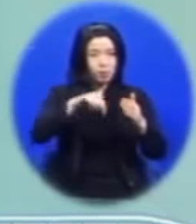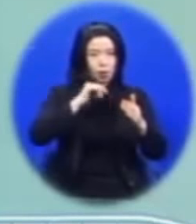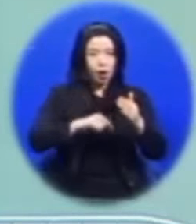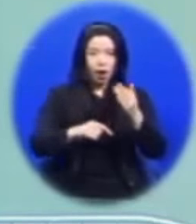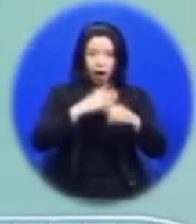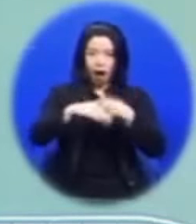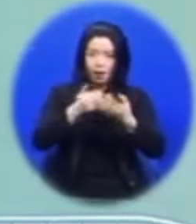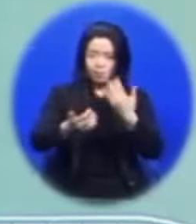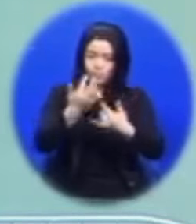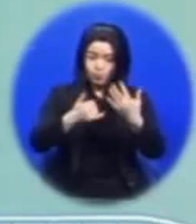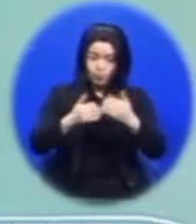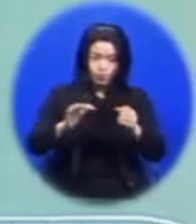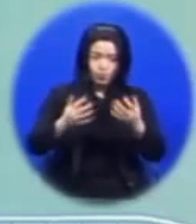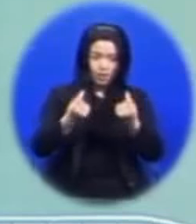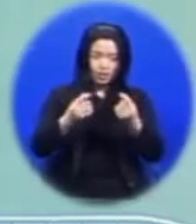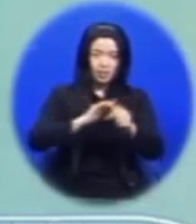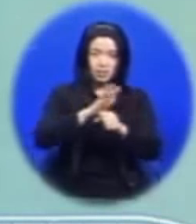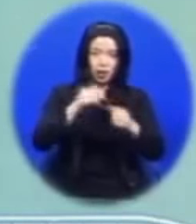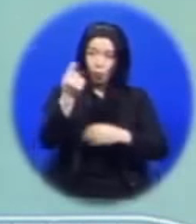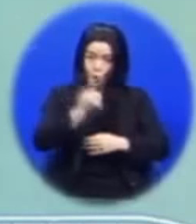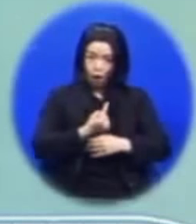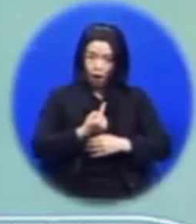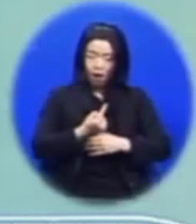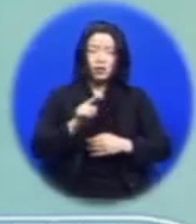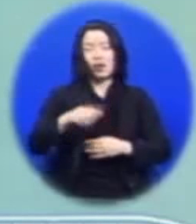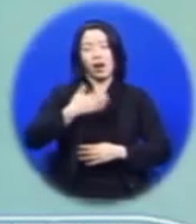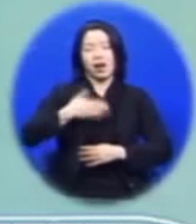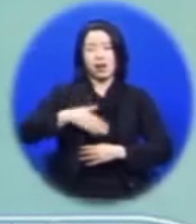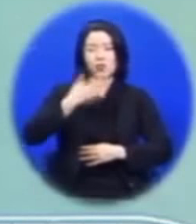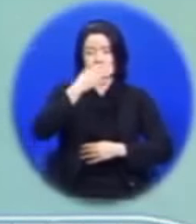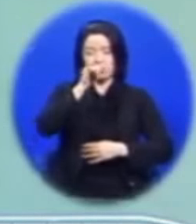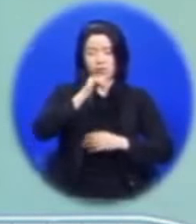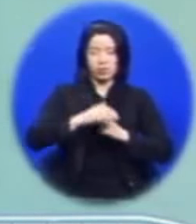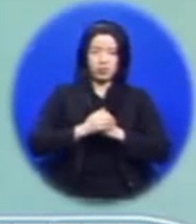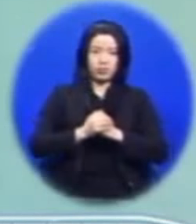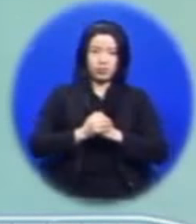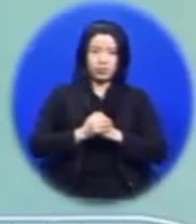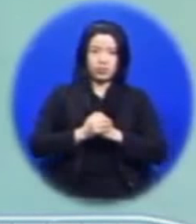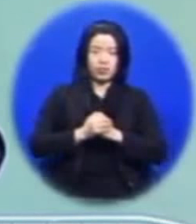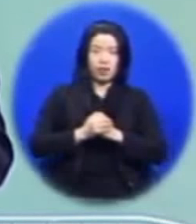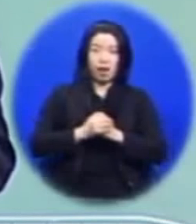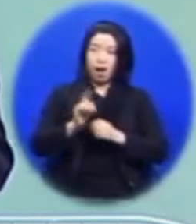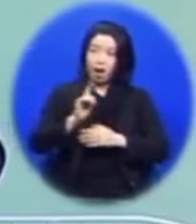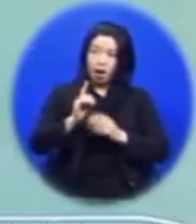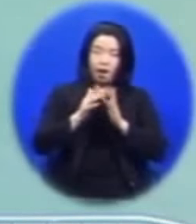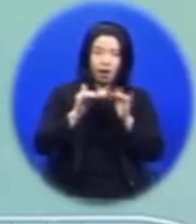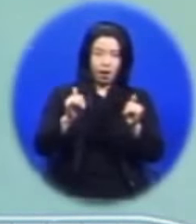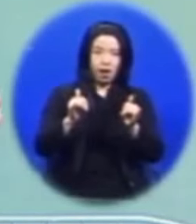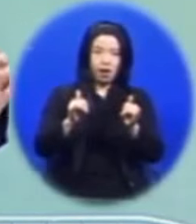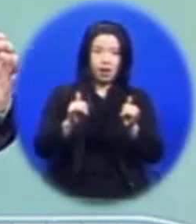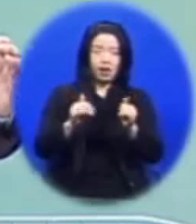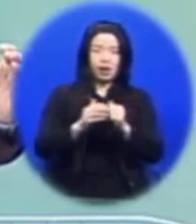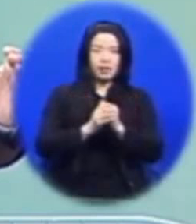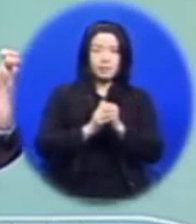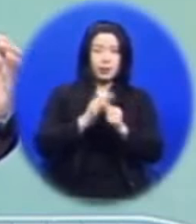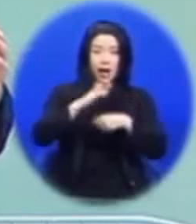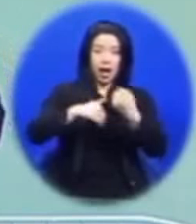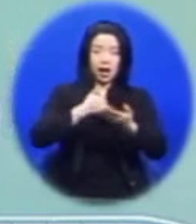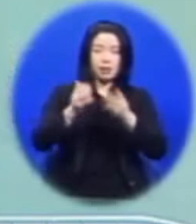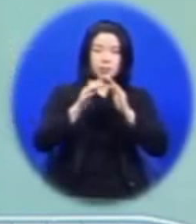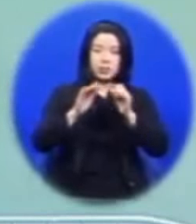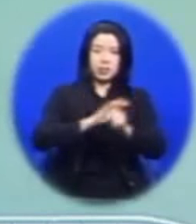불같은 사랑이 했구나 하는 걸 알게 되 있어요 어떤 분이 하나님의 사랑은